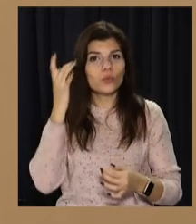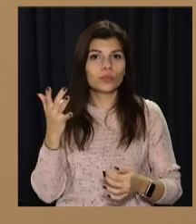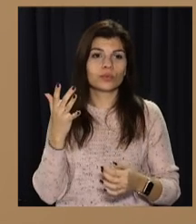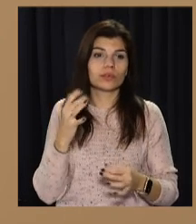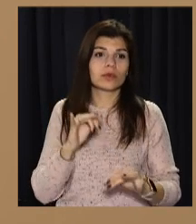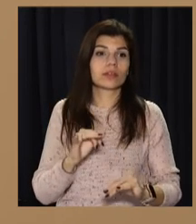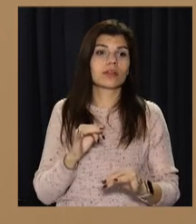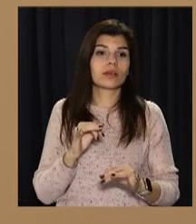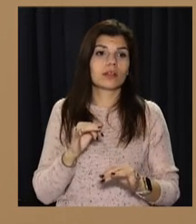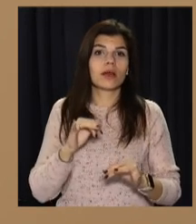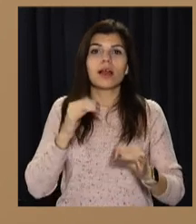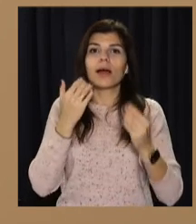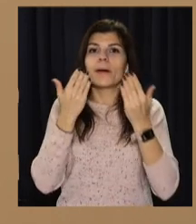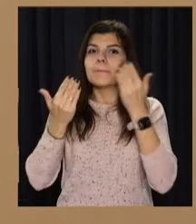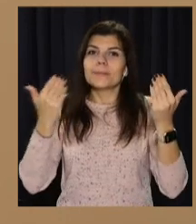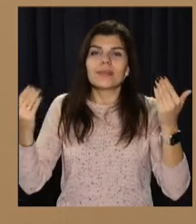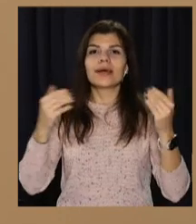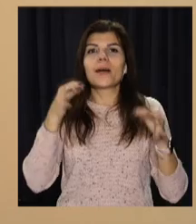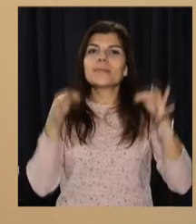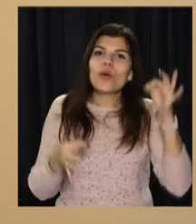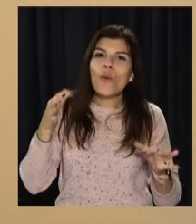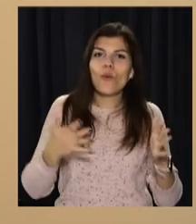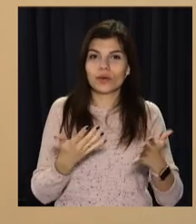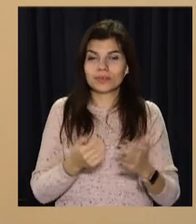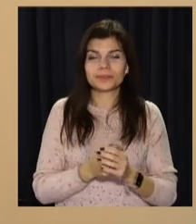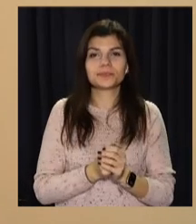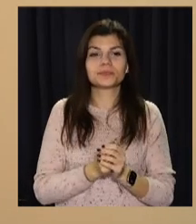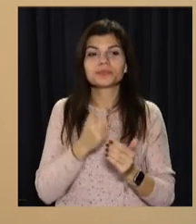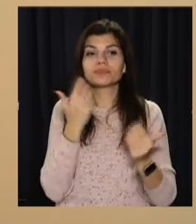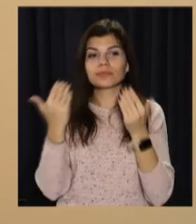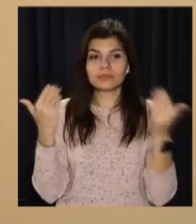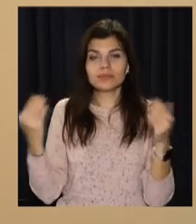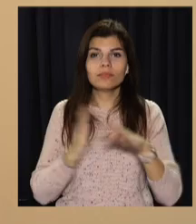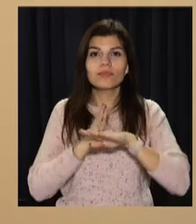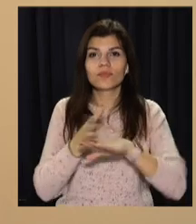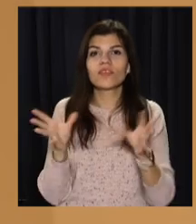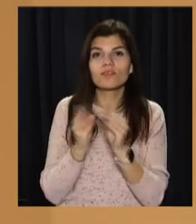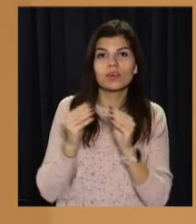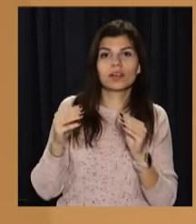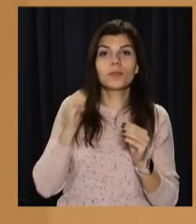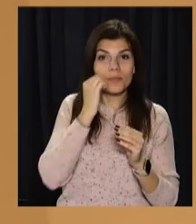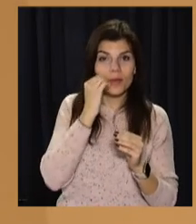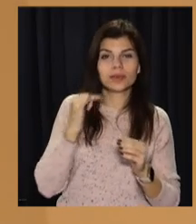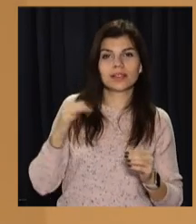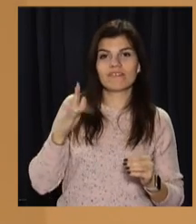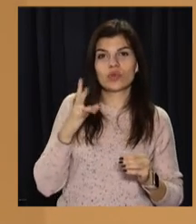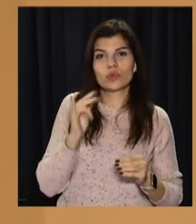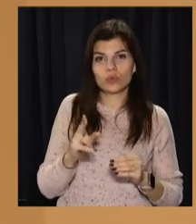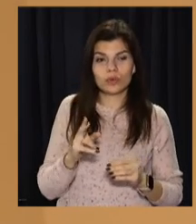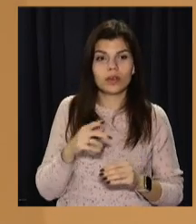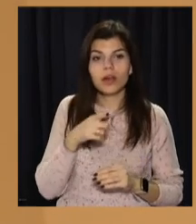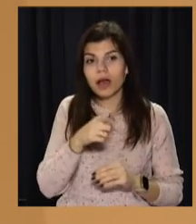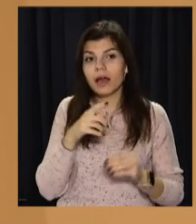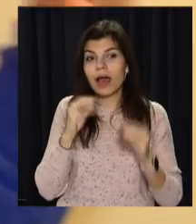и мебель, интерьер, природа. Завітала до виставкової зали із онуком. Проте у 10-річного Максима